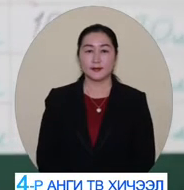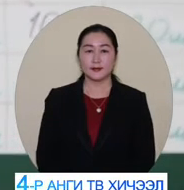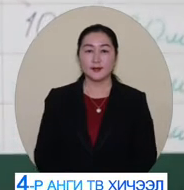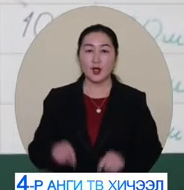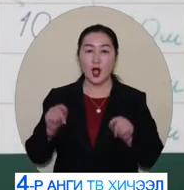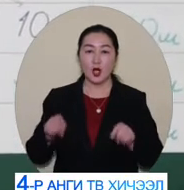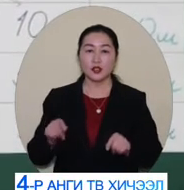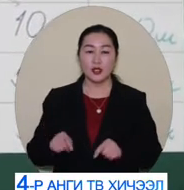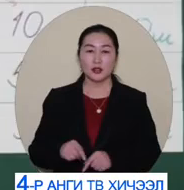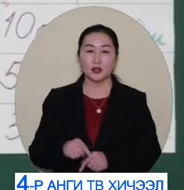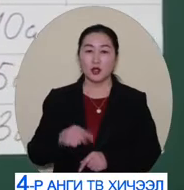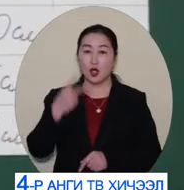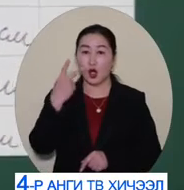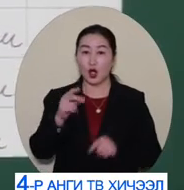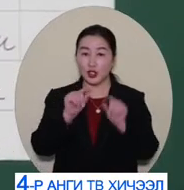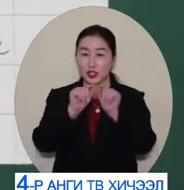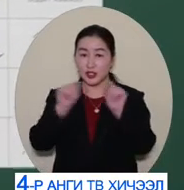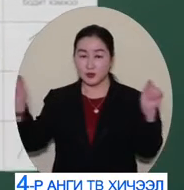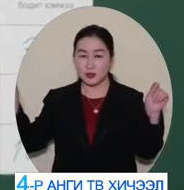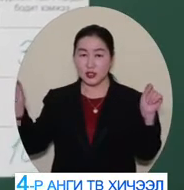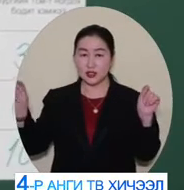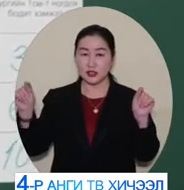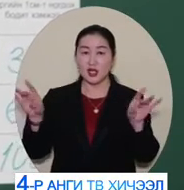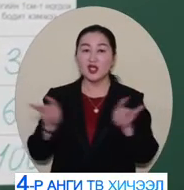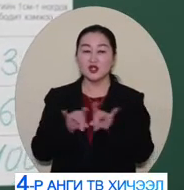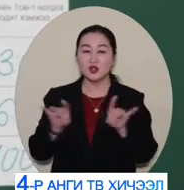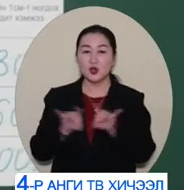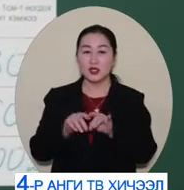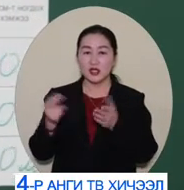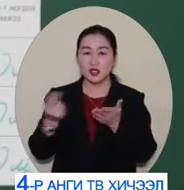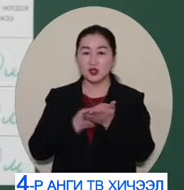хэмжээст зураг байна, тийм ээ? Нэг